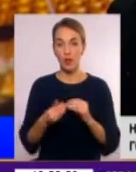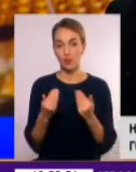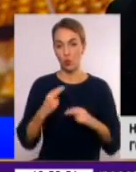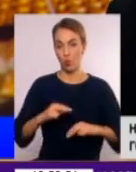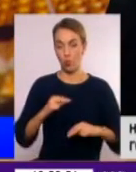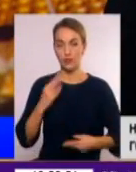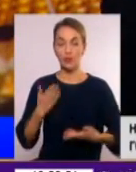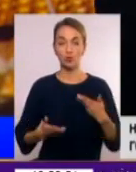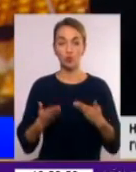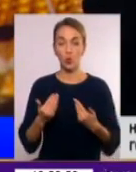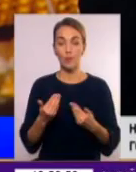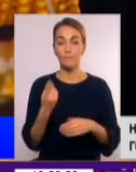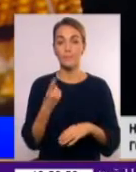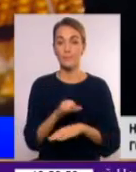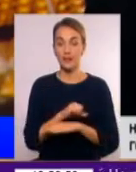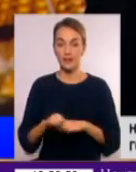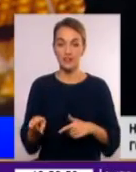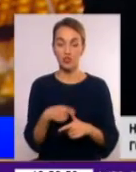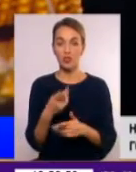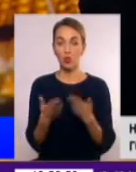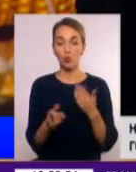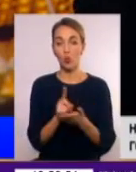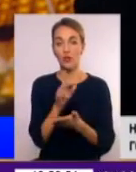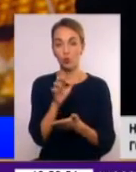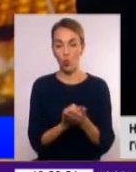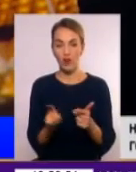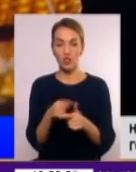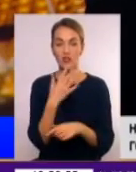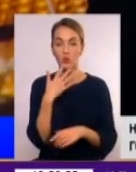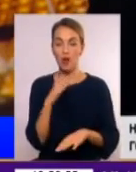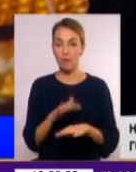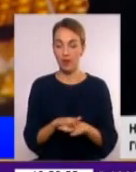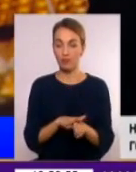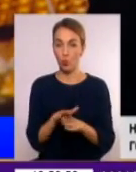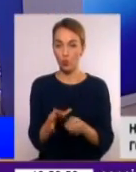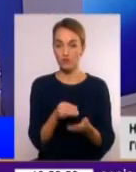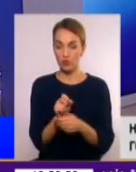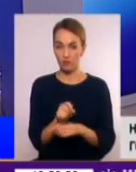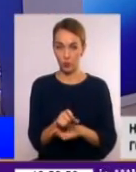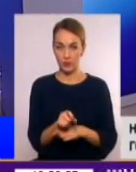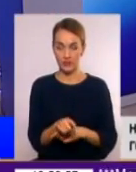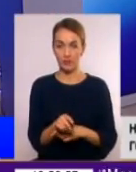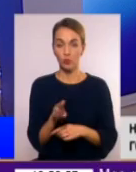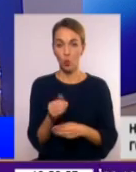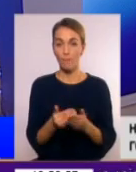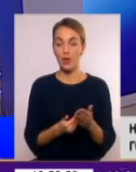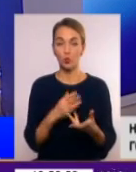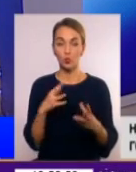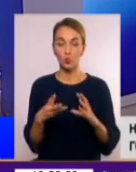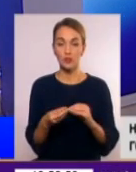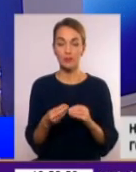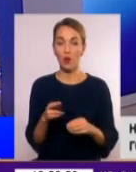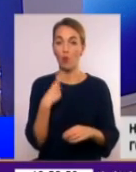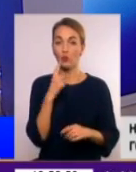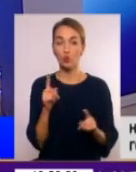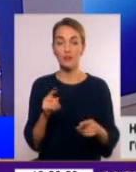роботи. Якщо митниця, чи якщо податкова, чи якщо Національний банк виконує свої функції, то передусім, я